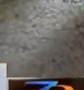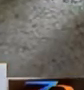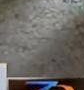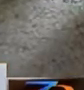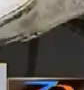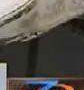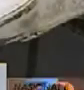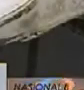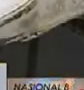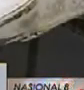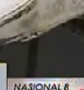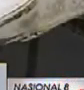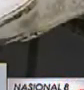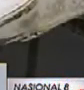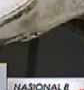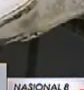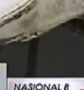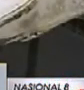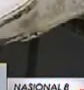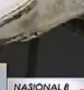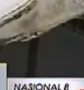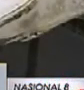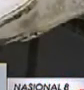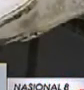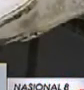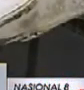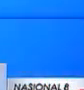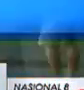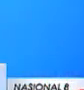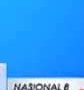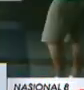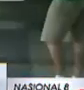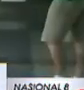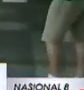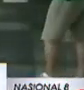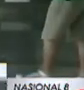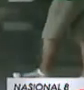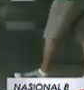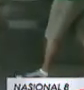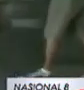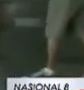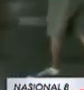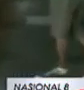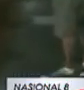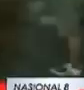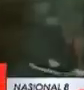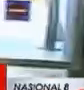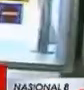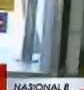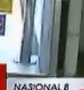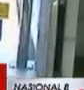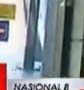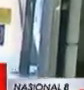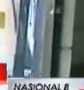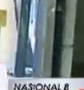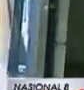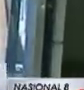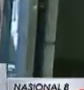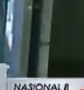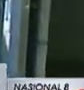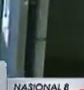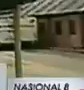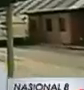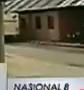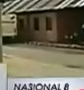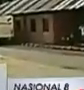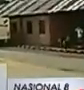Serpihan ditemui di perairan Tanzania sah bilik MH370. LRT dan monorail beri